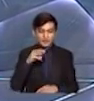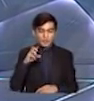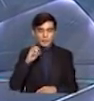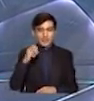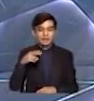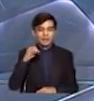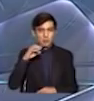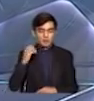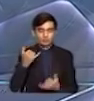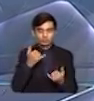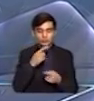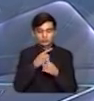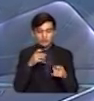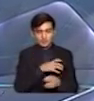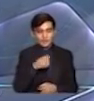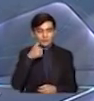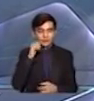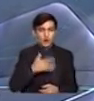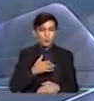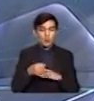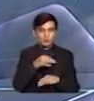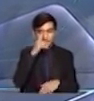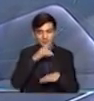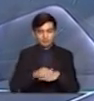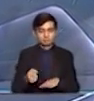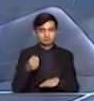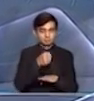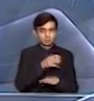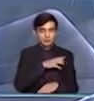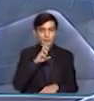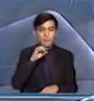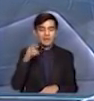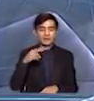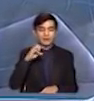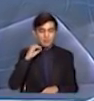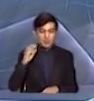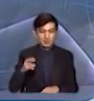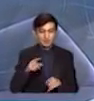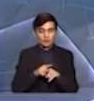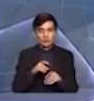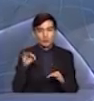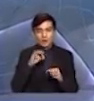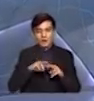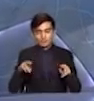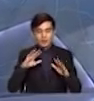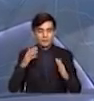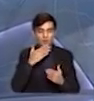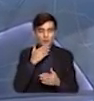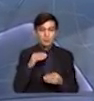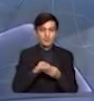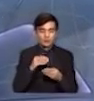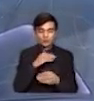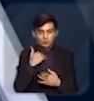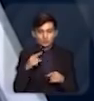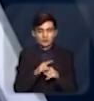бүгін осылай деді. Кеше ғана Жамбыл облысына әкім боп тағайындалған Бердібек Мәшбекұлы мұндай қақтығыстар қайталанбас үшін ақсақалдармен кездескенін де